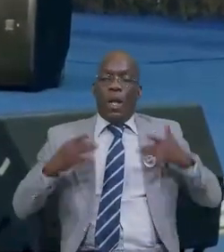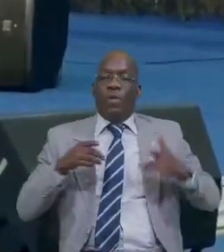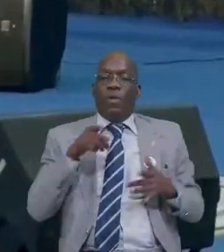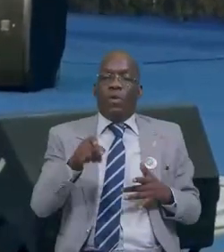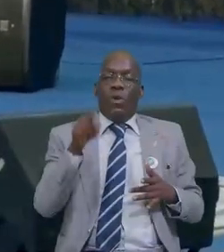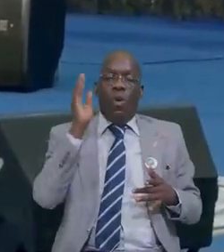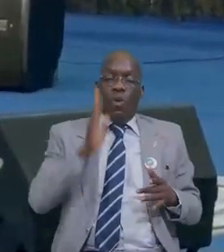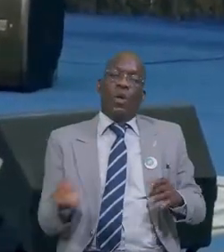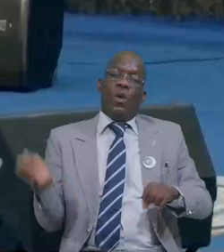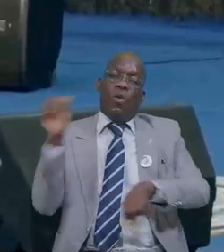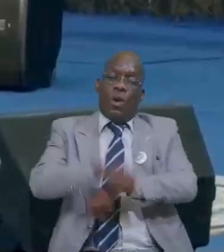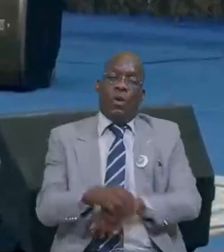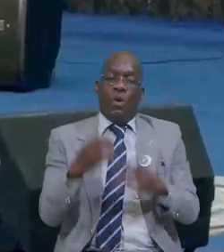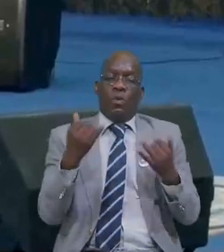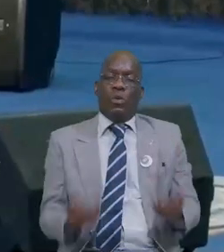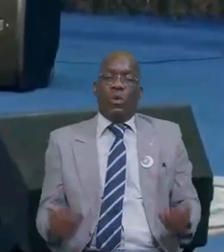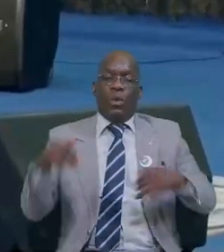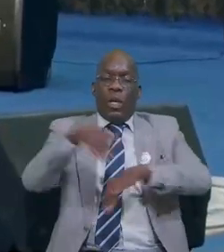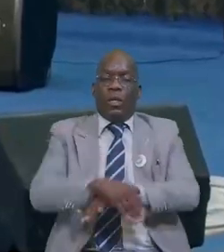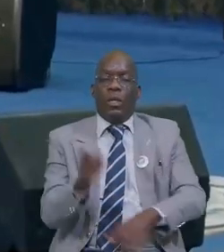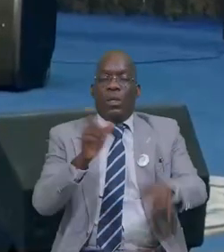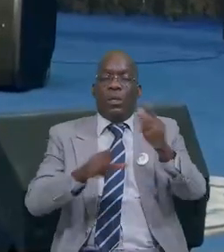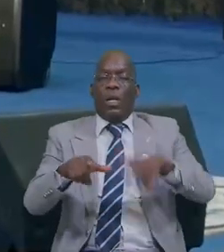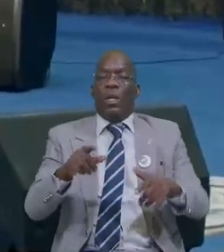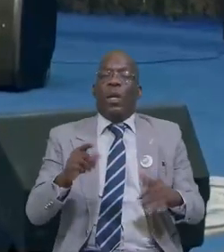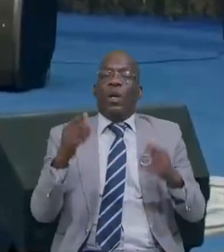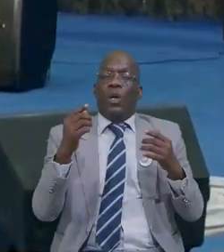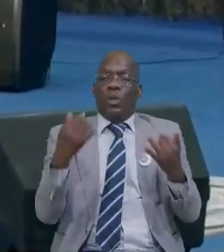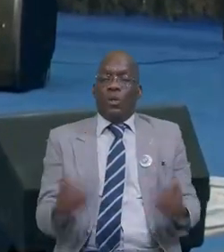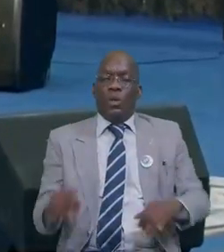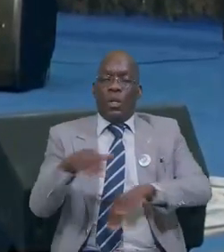vaincu. Ce soir, j'ai vaincu.